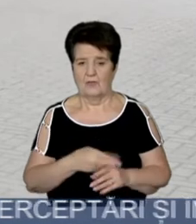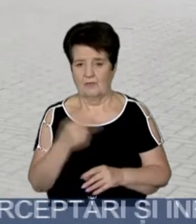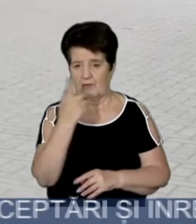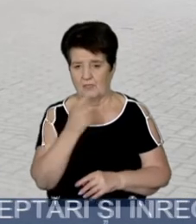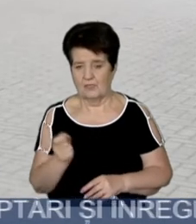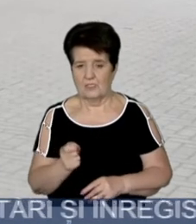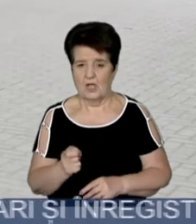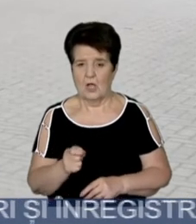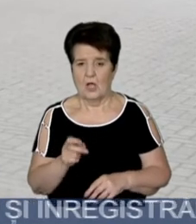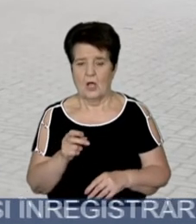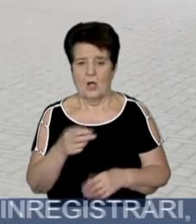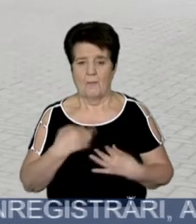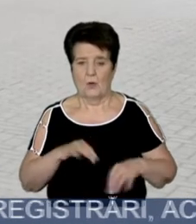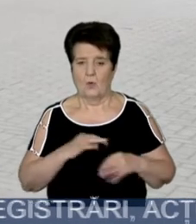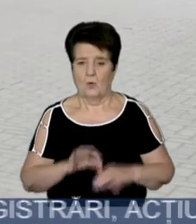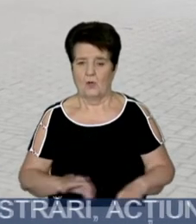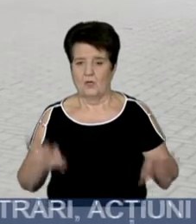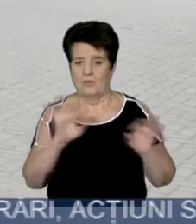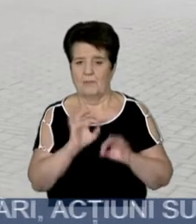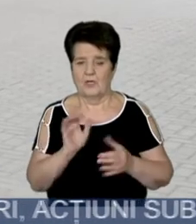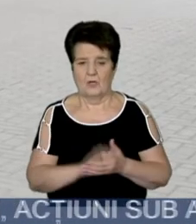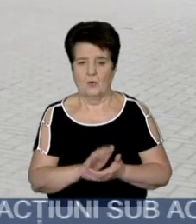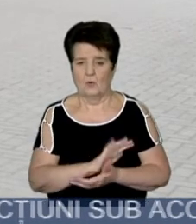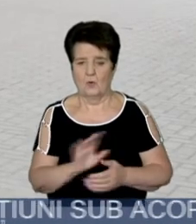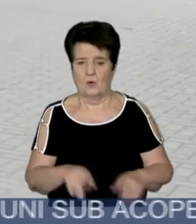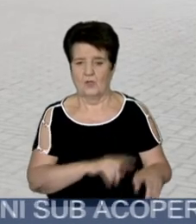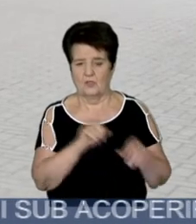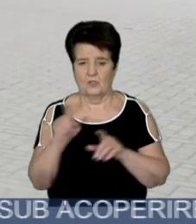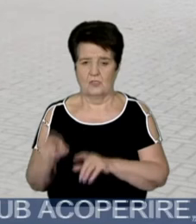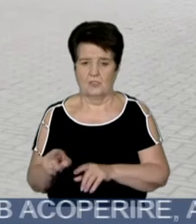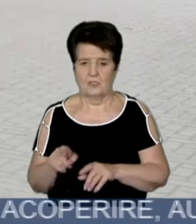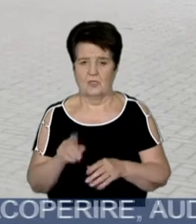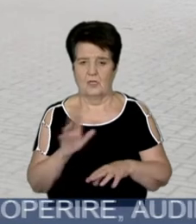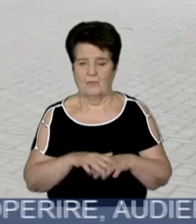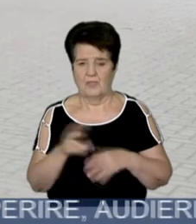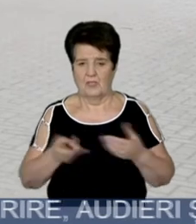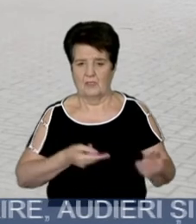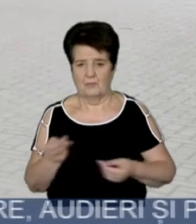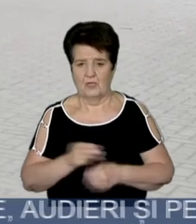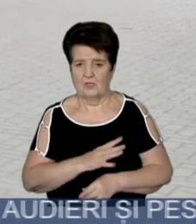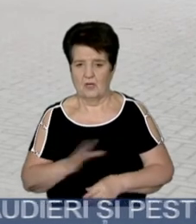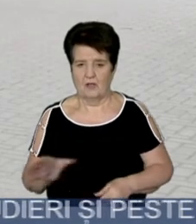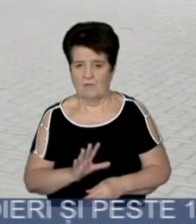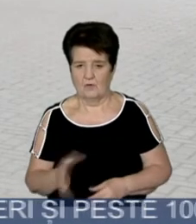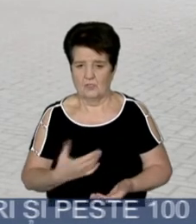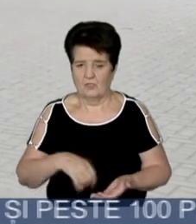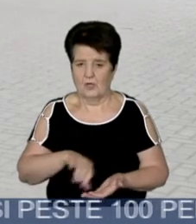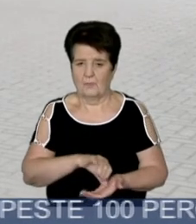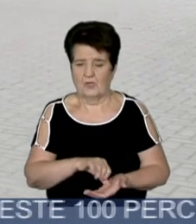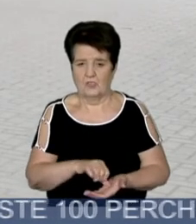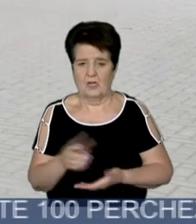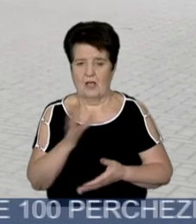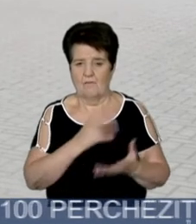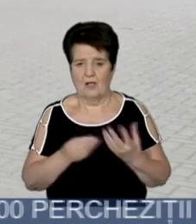a spus că nu cunoaște nimic despre tranzacțiile respective și nu a semnat contracte și nici participat la frauda